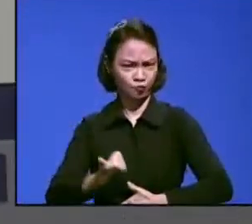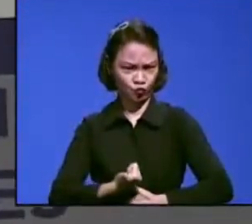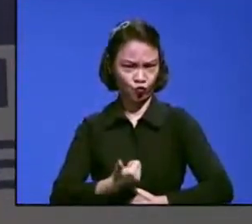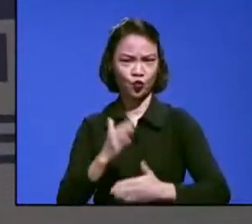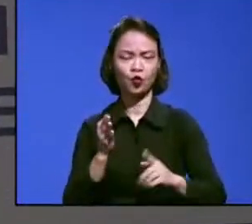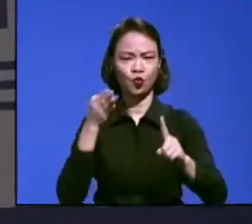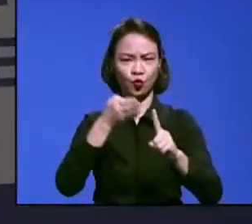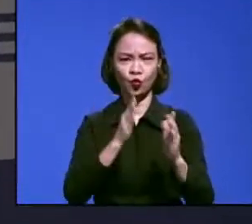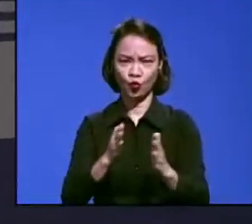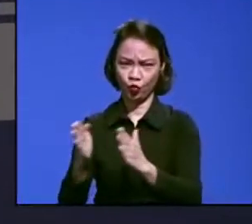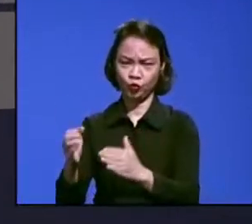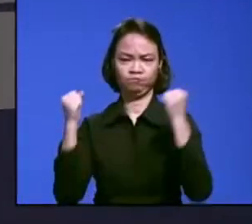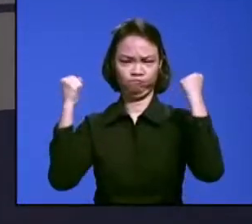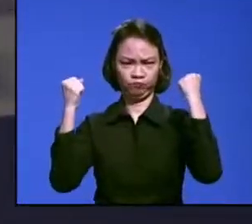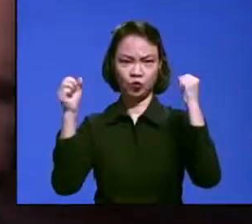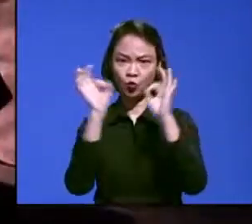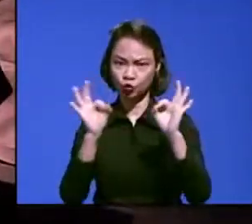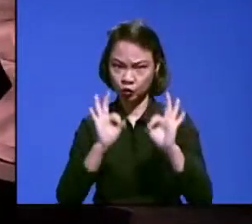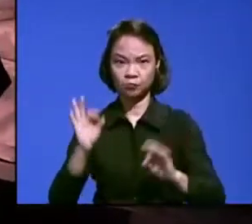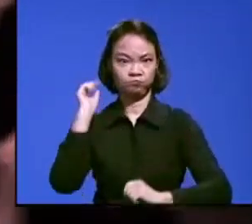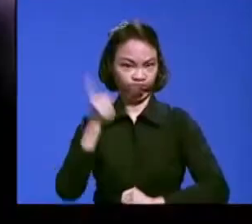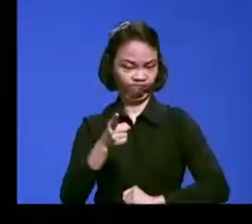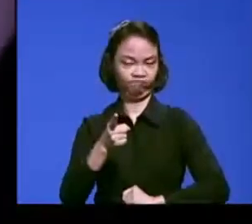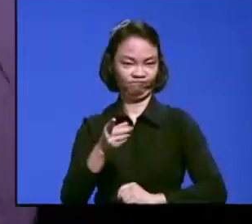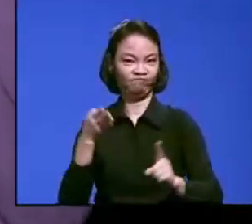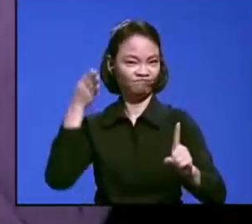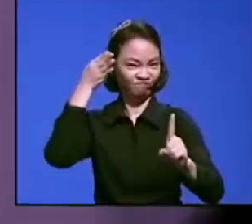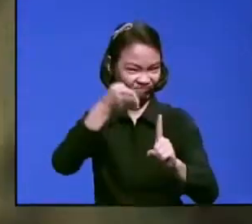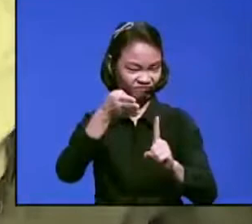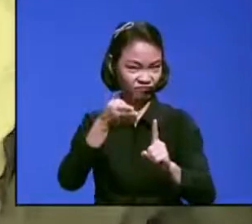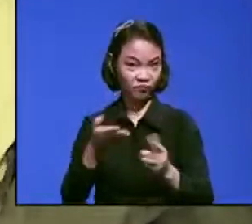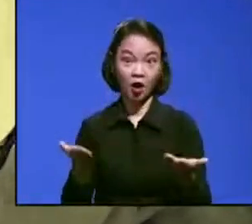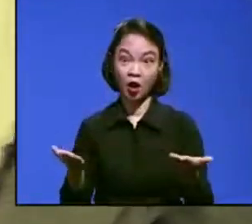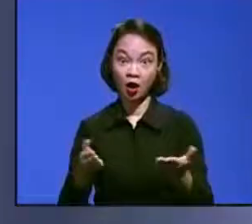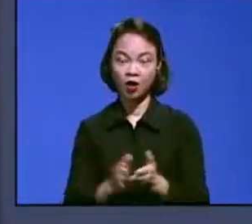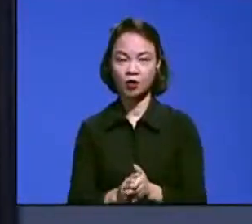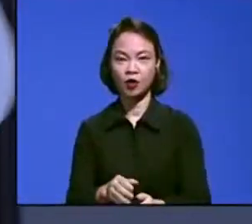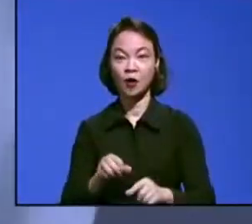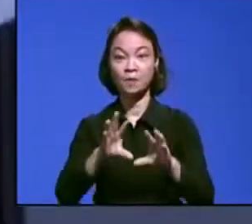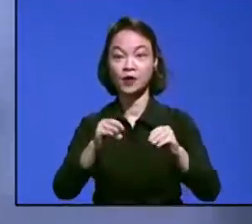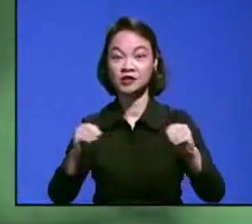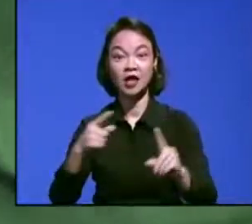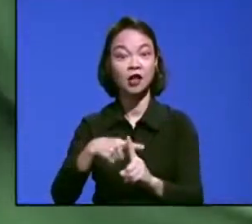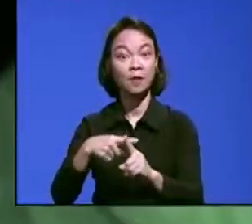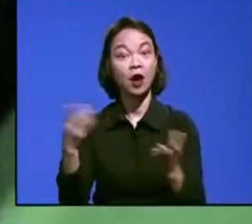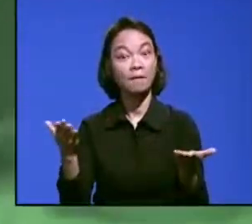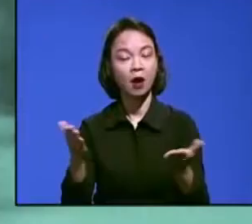protokol kesehatan dan kebersihan harus ditegakkan. Lalu, apa saja tugas berbeda yang muncul sepanjang pandemi ini?